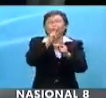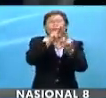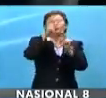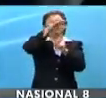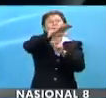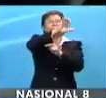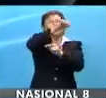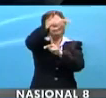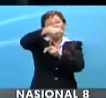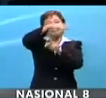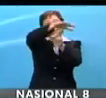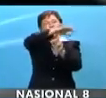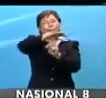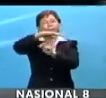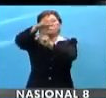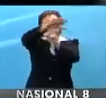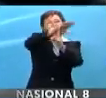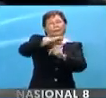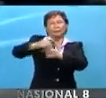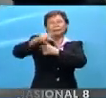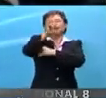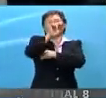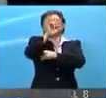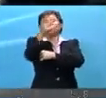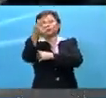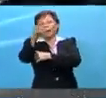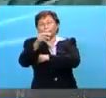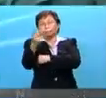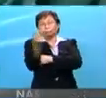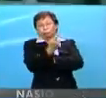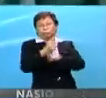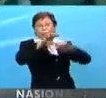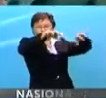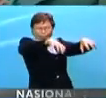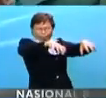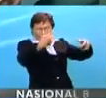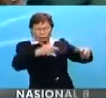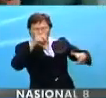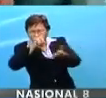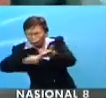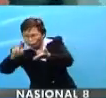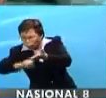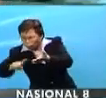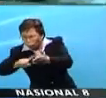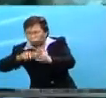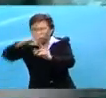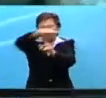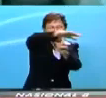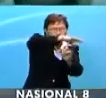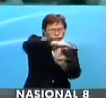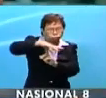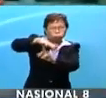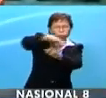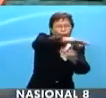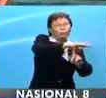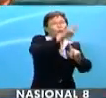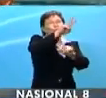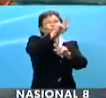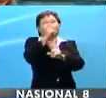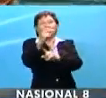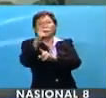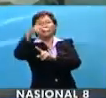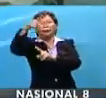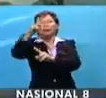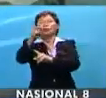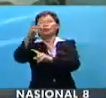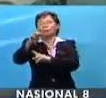udara APMM dan tentera udara Diraja Malaysia TUDM sedang meneliti liputan di kawasan kira-kira 2,000 km